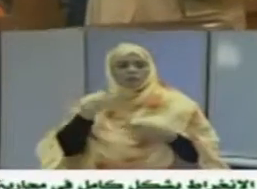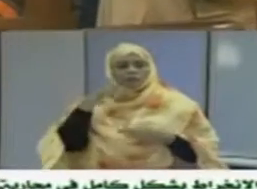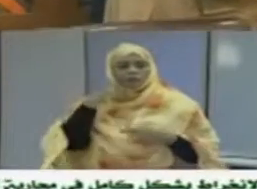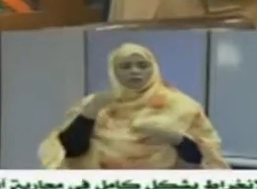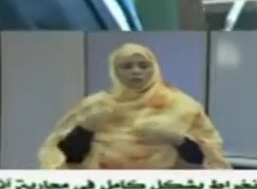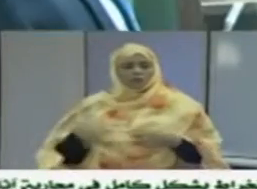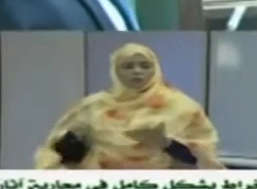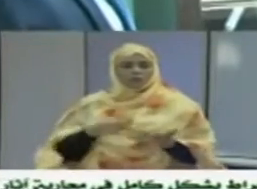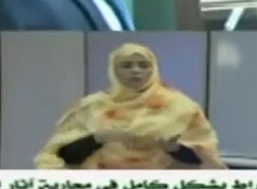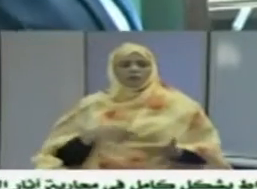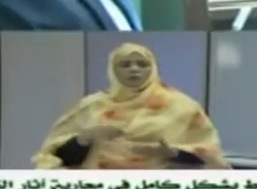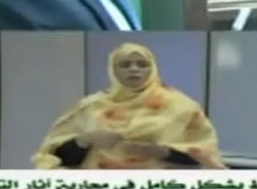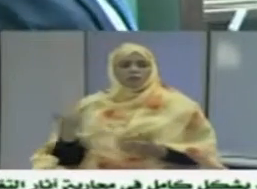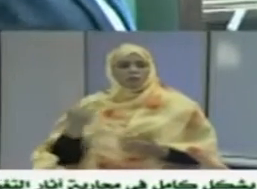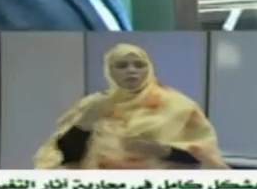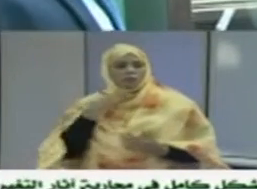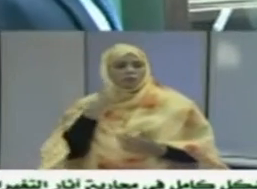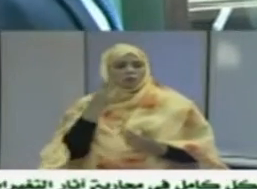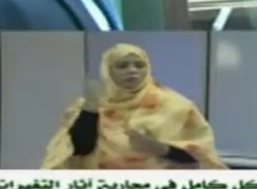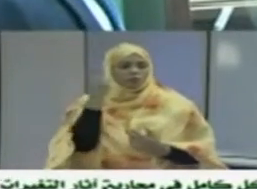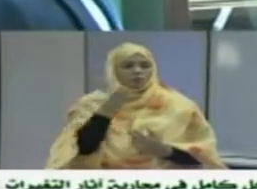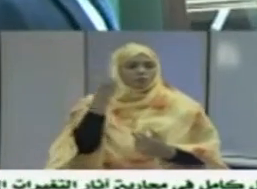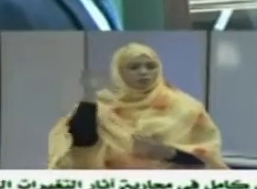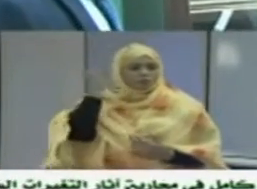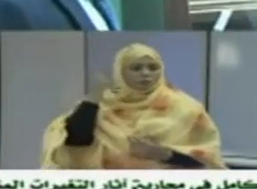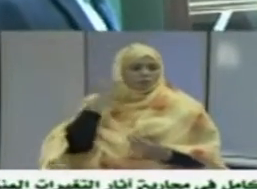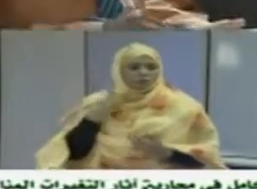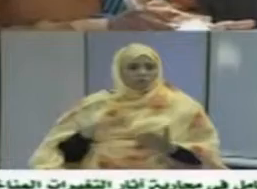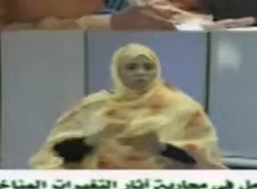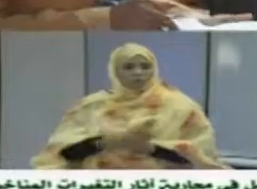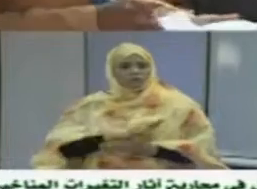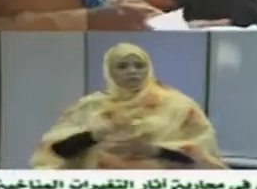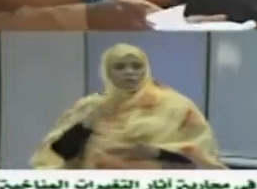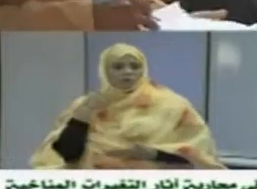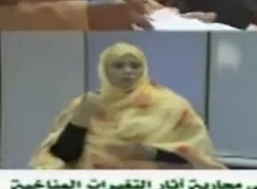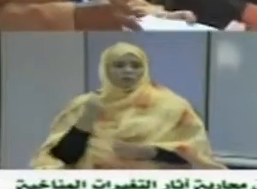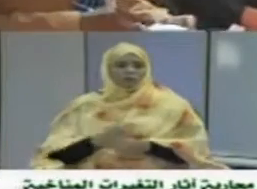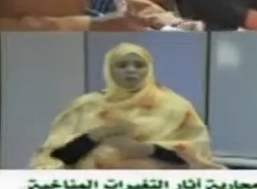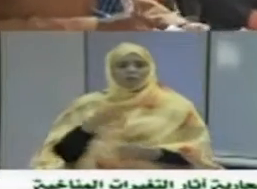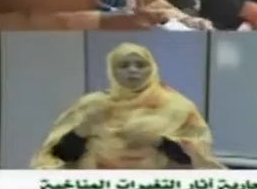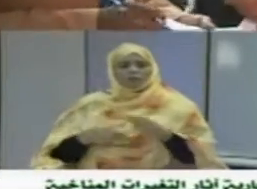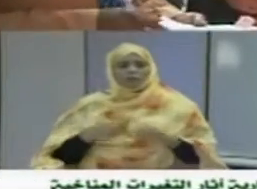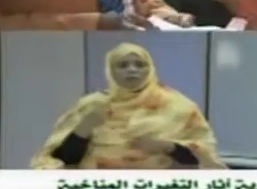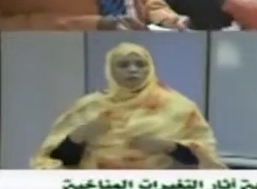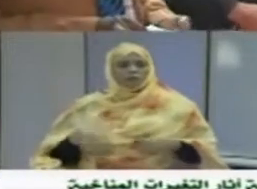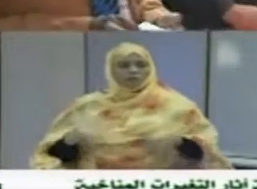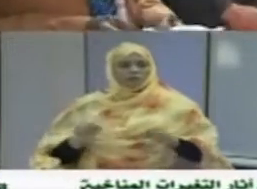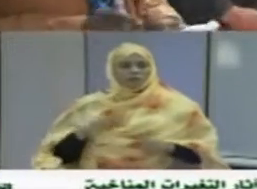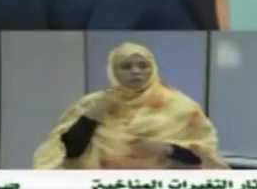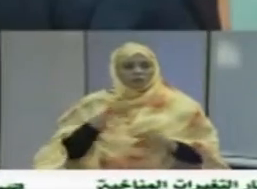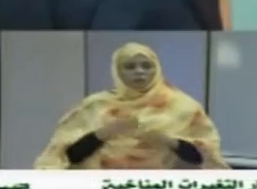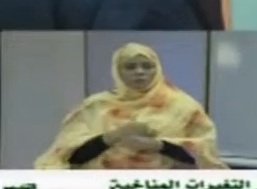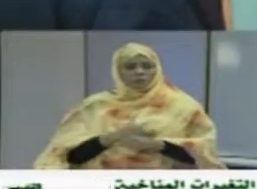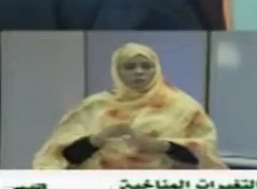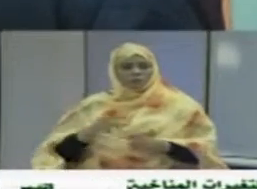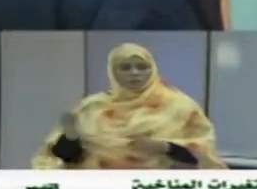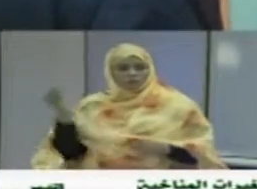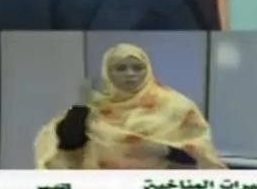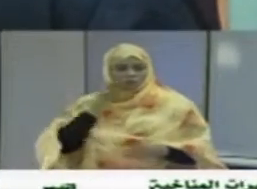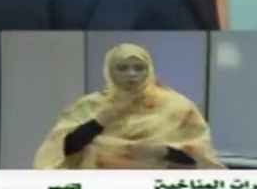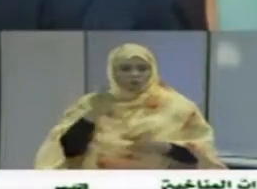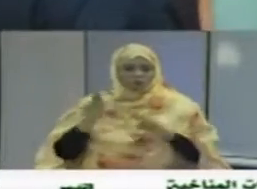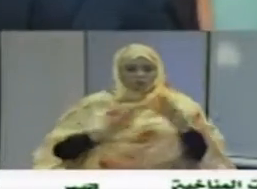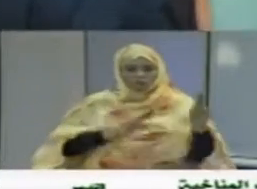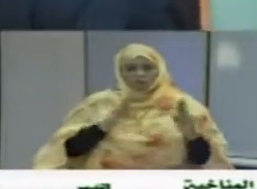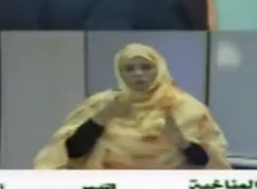هذه الزيارة المفوض من الاطلاع على الوضعية التي يؤدي بها أطر وعمال المفوضية مهامهم مستفسرا في كل